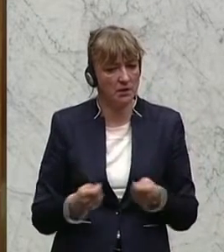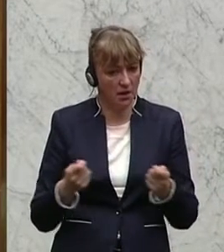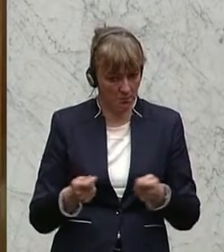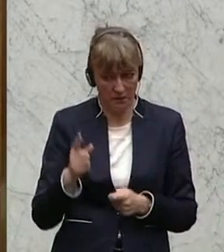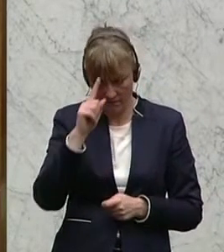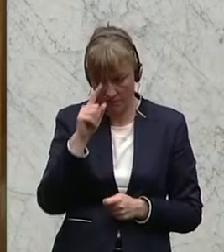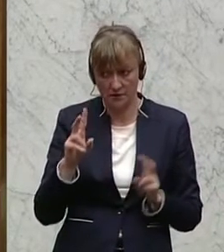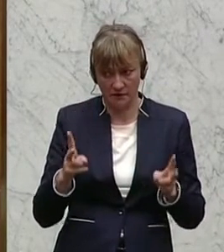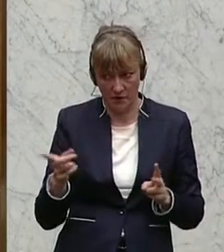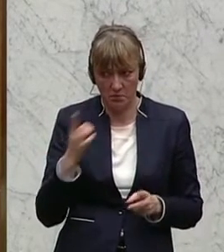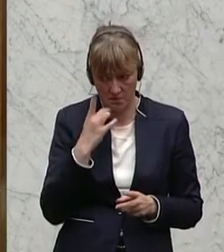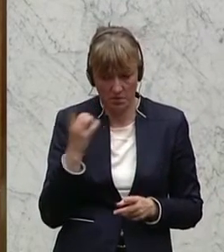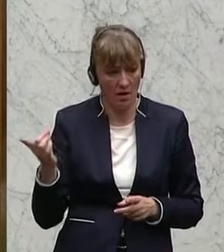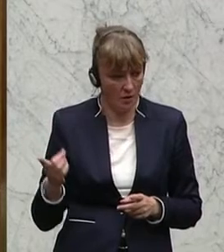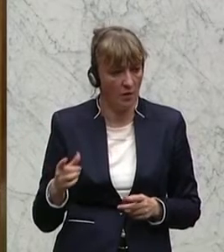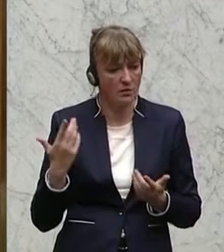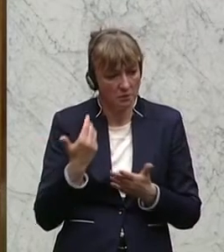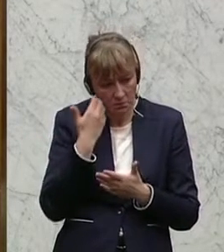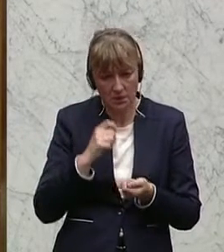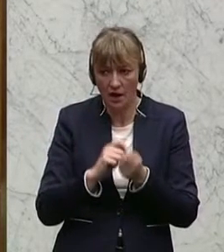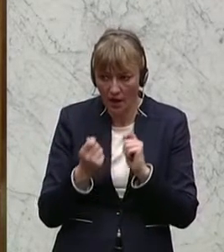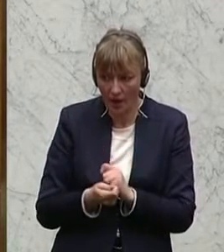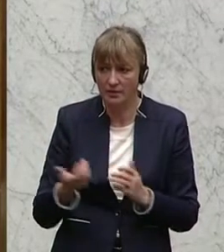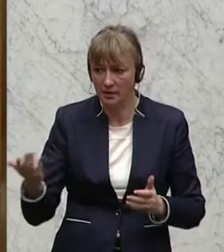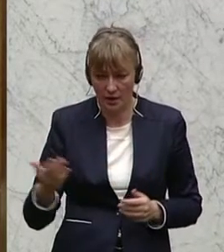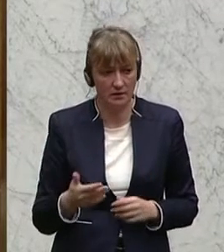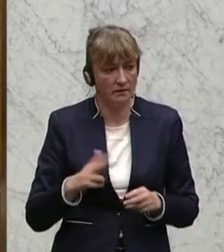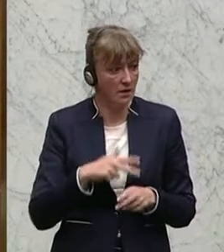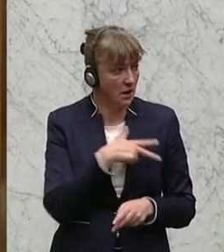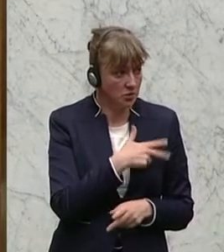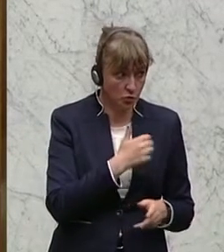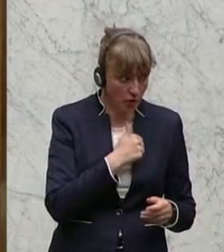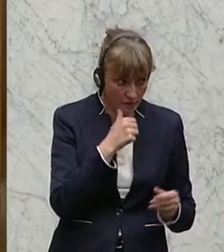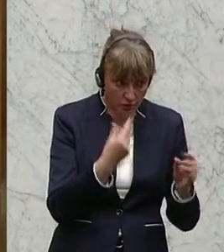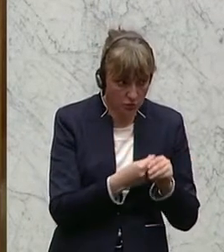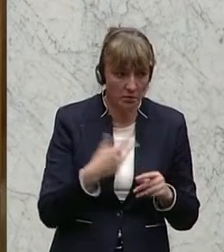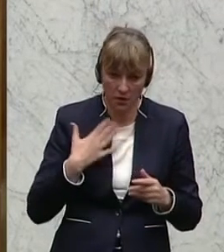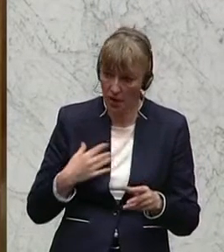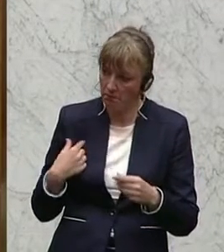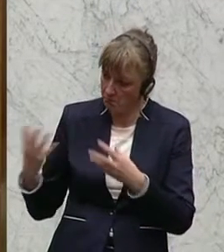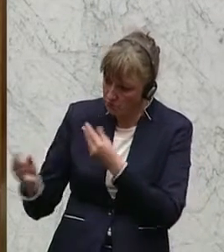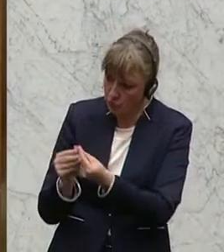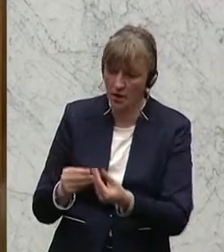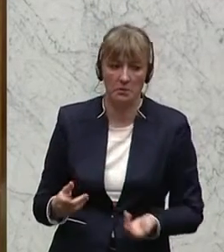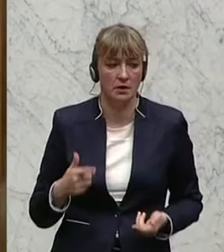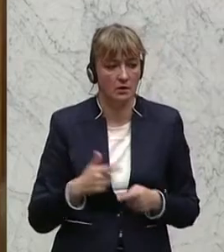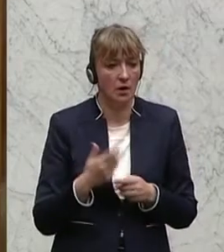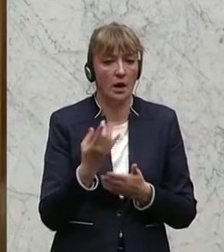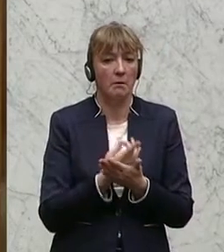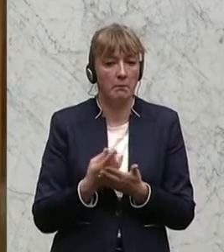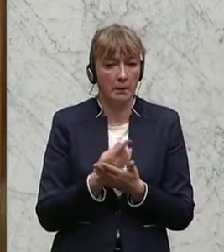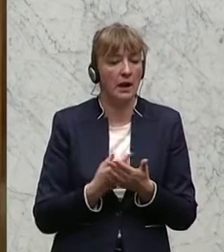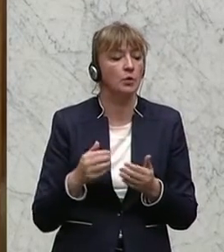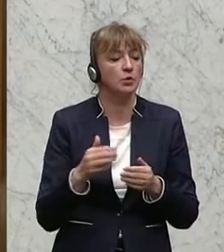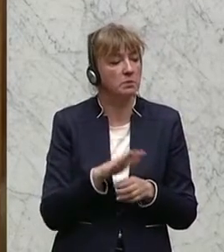haben. Sie wissen es ja ganz genau. Dann ändern Sie es bitte. Wenn Sie es mit der SPÖ nicht schaffen, gern mit uns. Und im Bildungsbereich brauchen